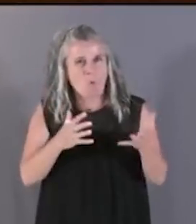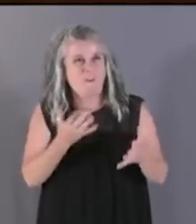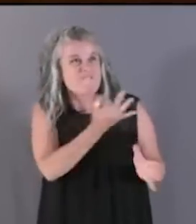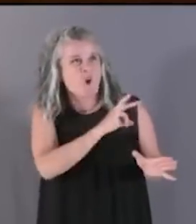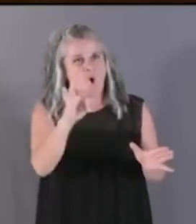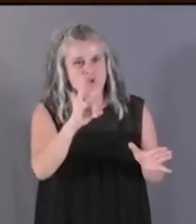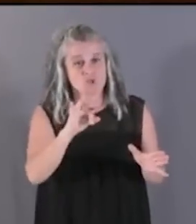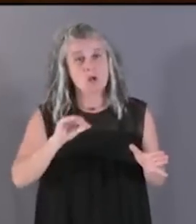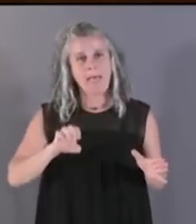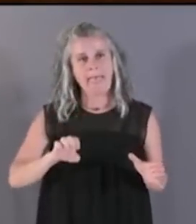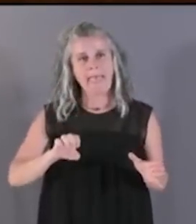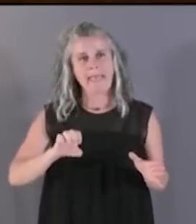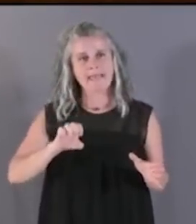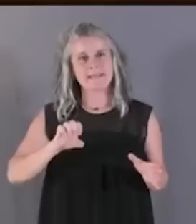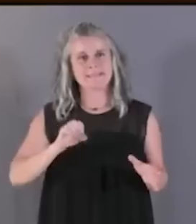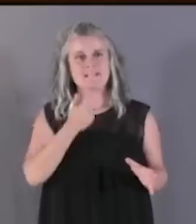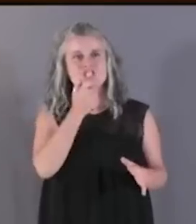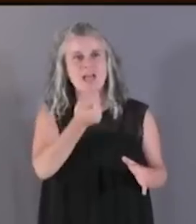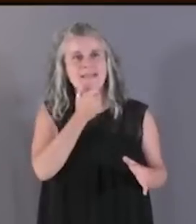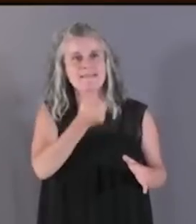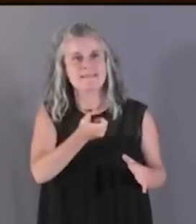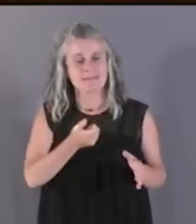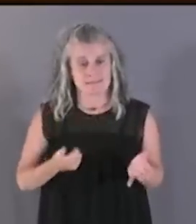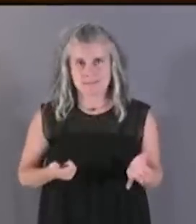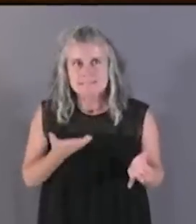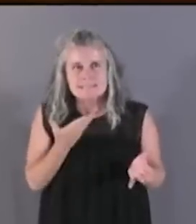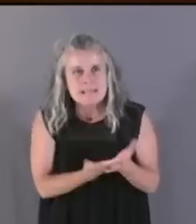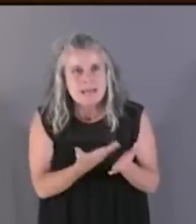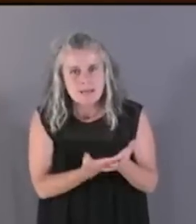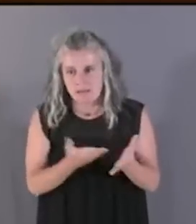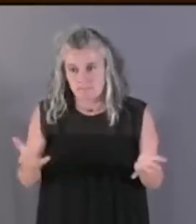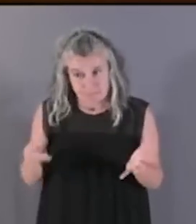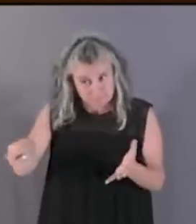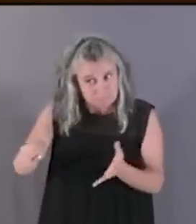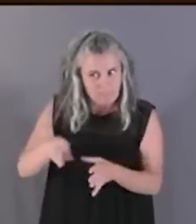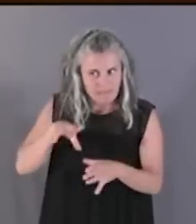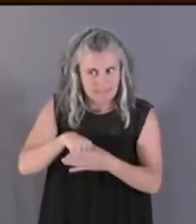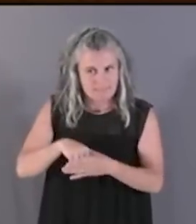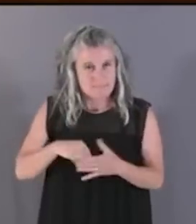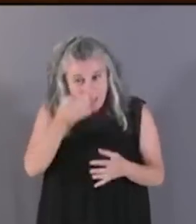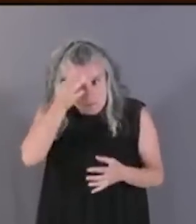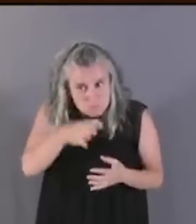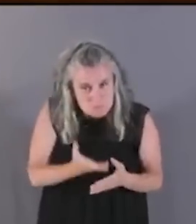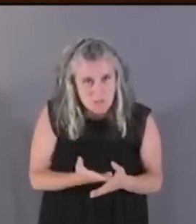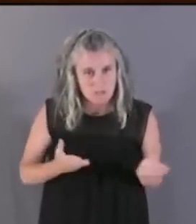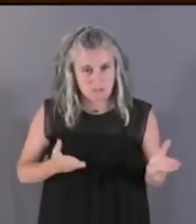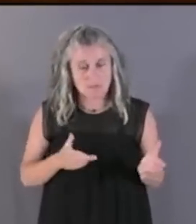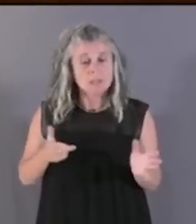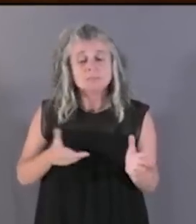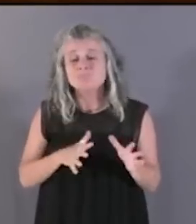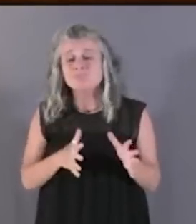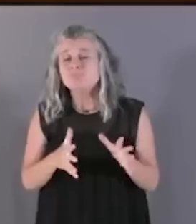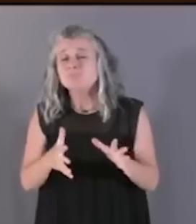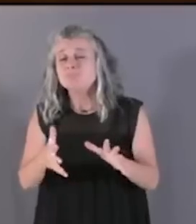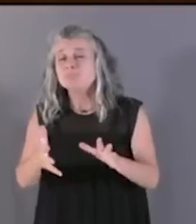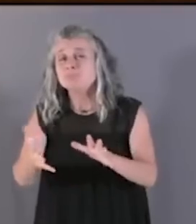déchaîne aujourd'hui. Alors si l'heure est à l'apaisement, bien sûr, regardez du côté gauche de votre hémicycle, de